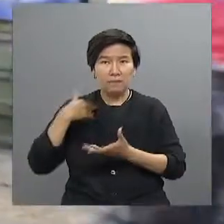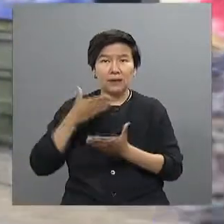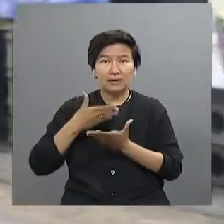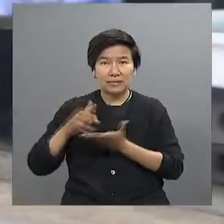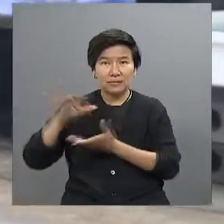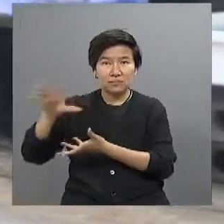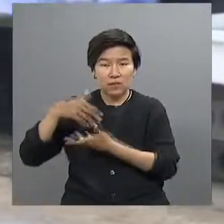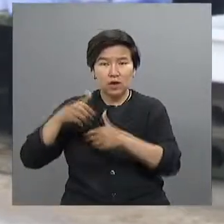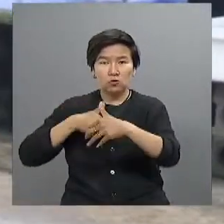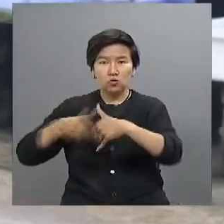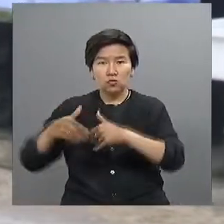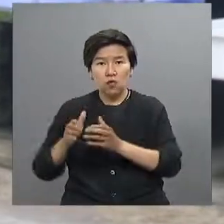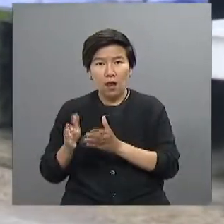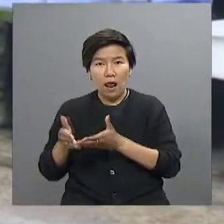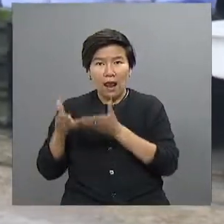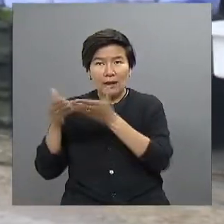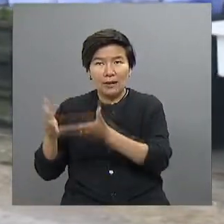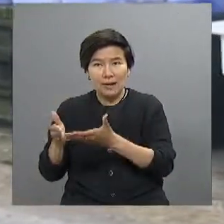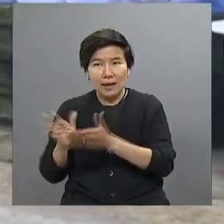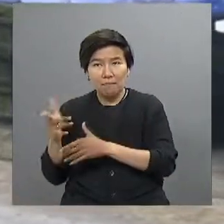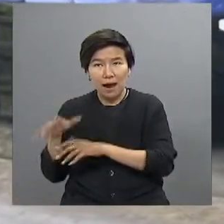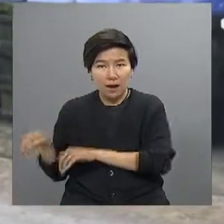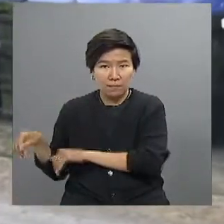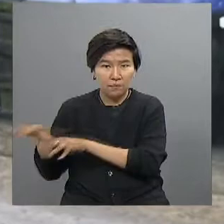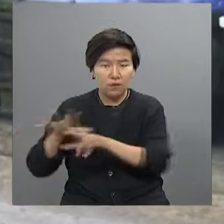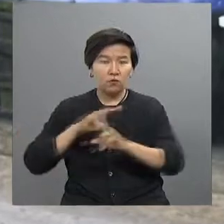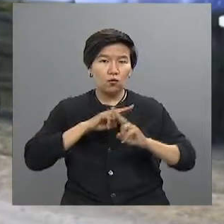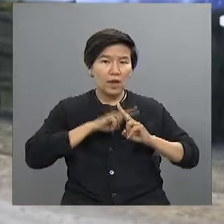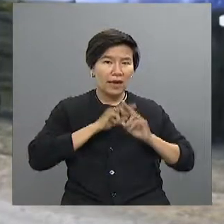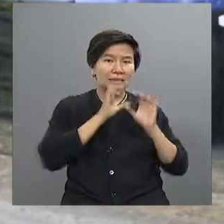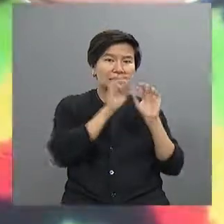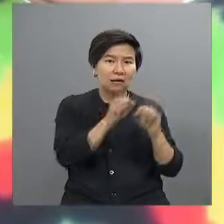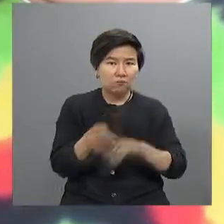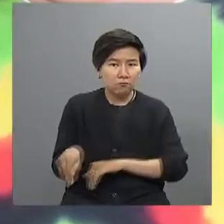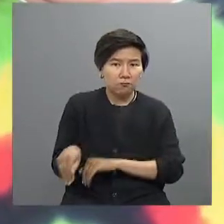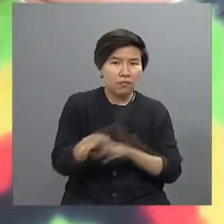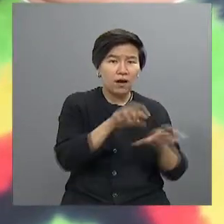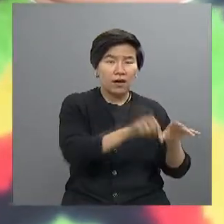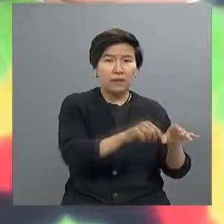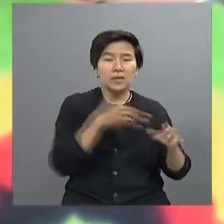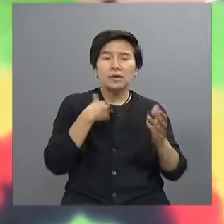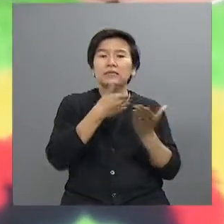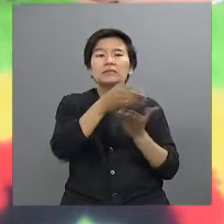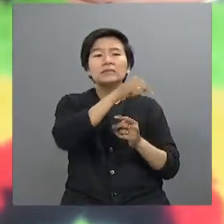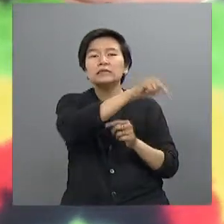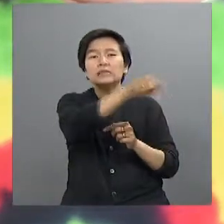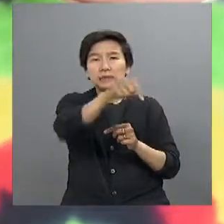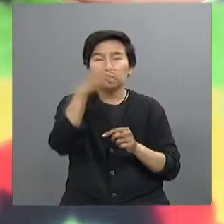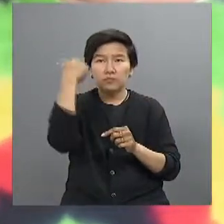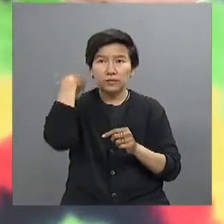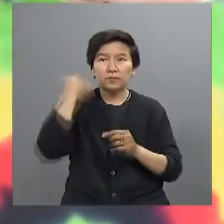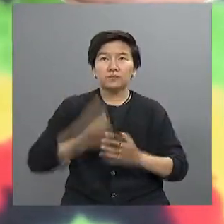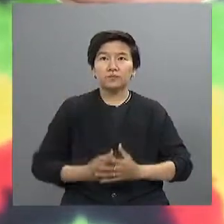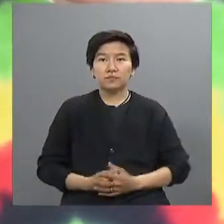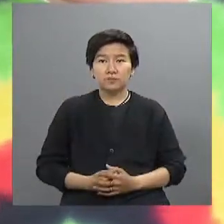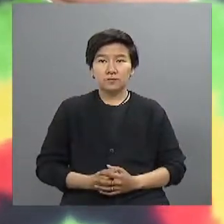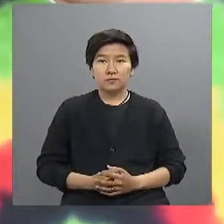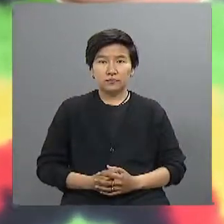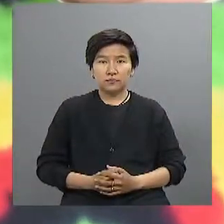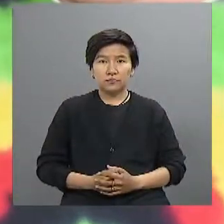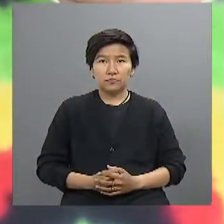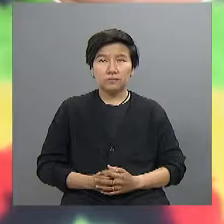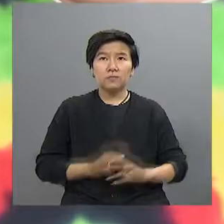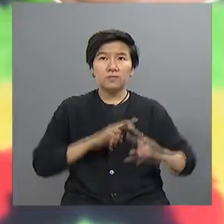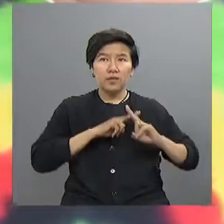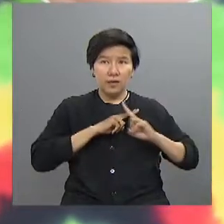ราวัยจับเองและรับซื้อมาจากต่างพื้นที ่ก็บางสิ่งบางอย่างก็แถวนี้หาเ